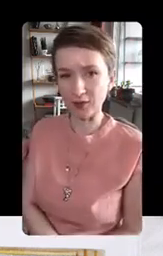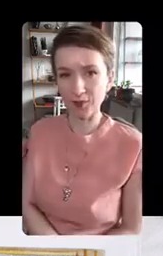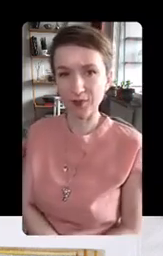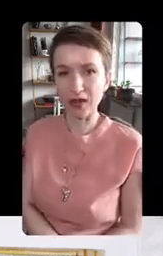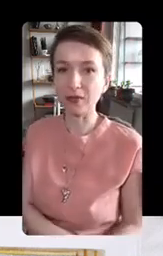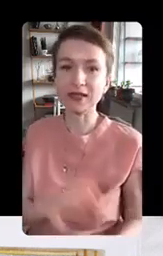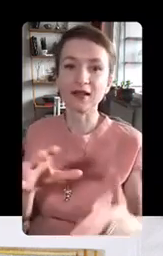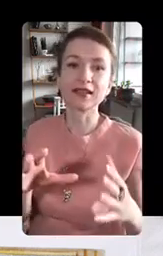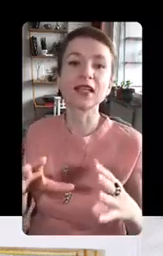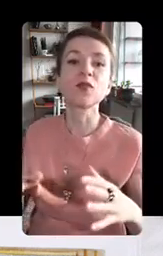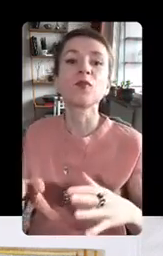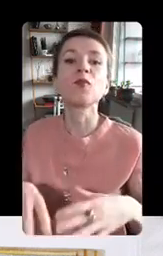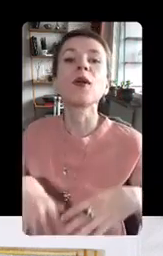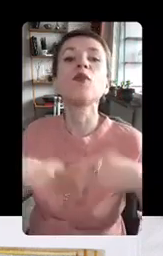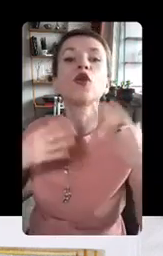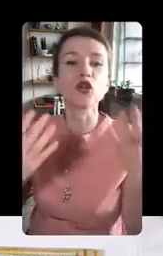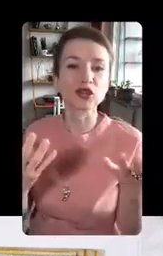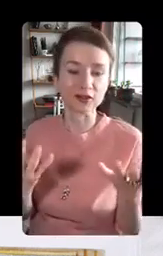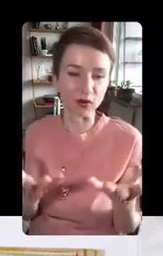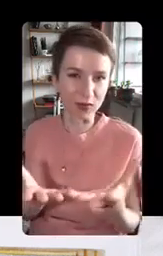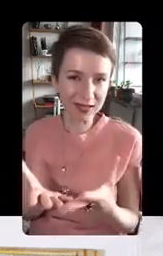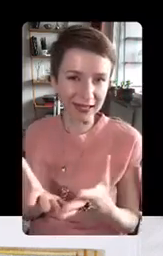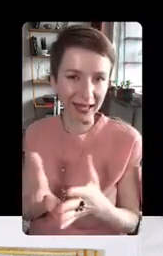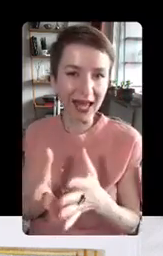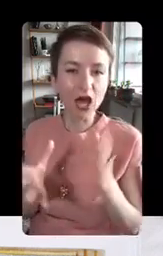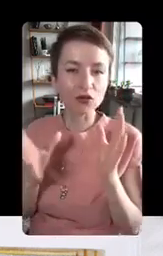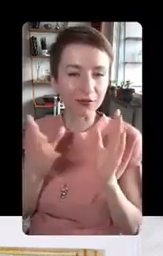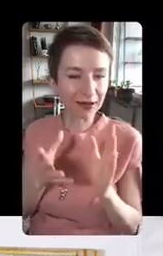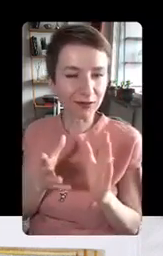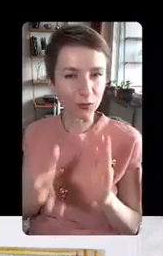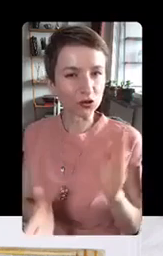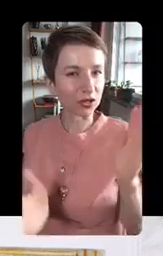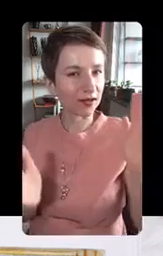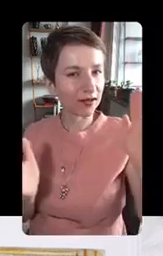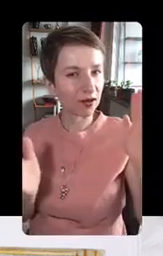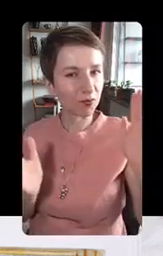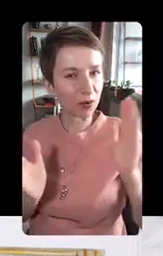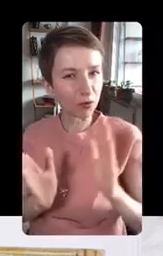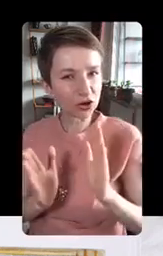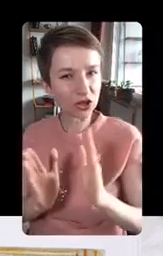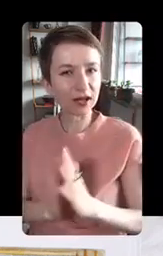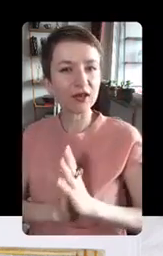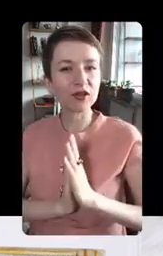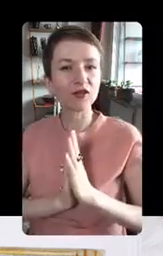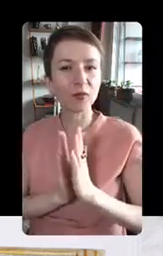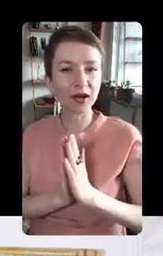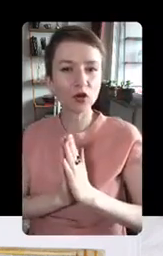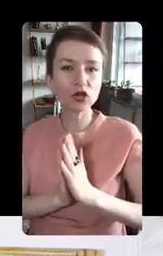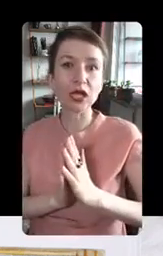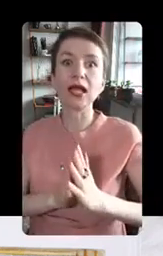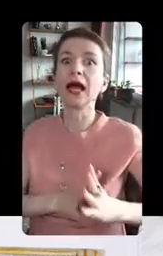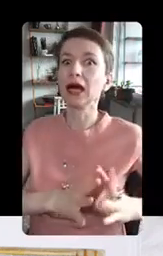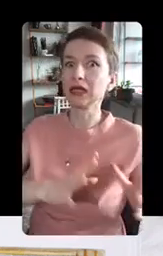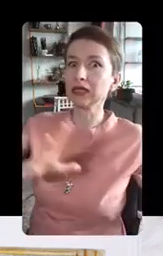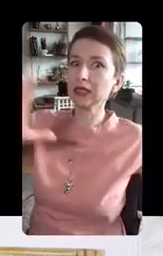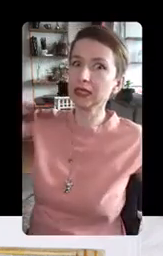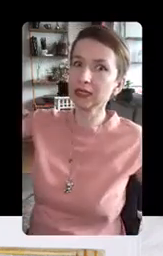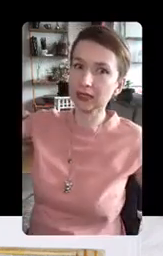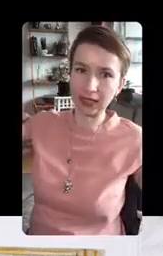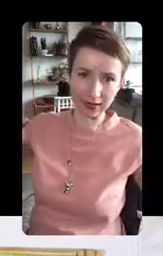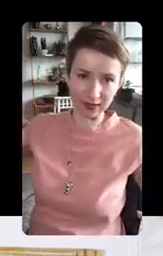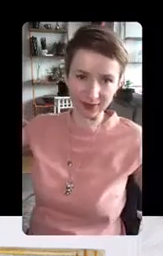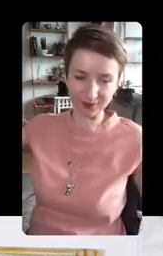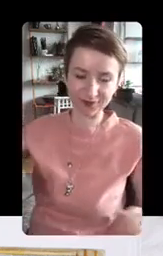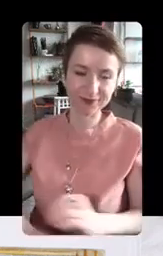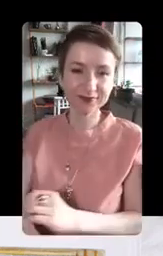более короткие эфиры? Я постаралась дать побольше информации, но как вам лучше? Побольше эфиров покороче или